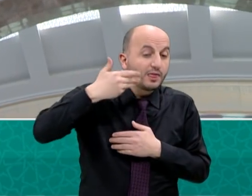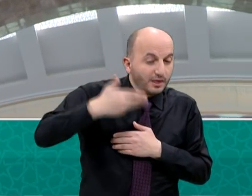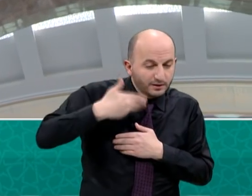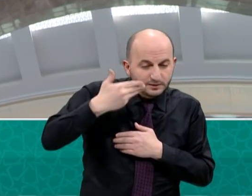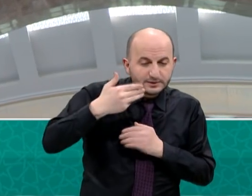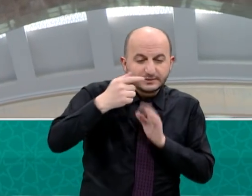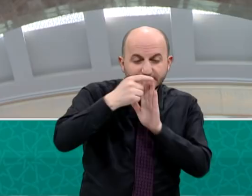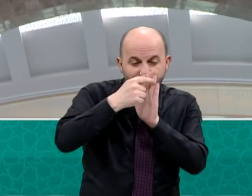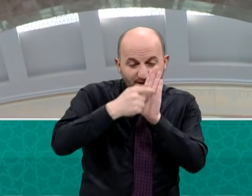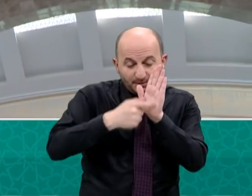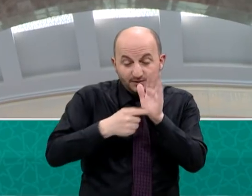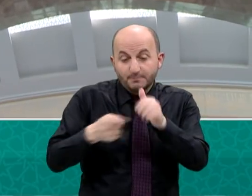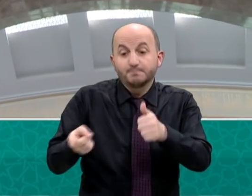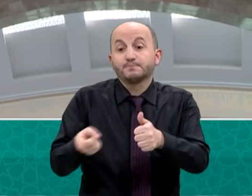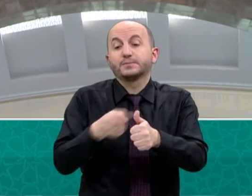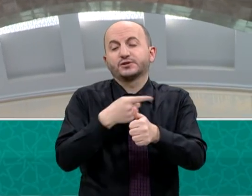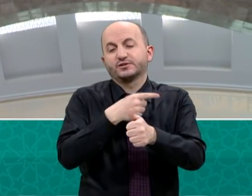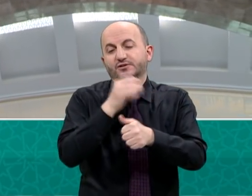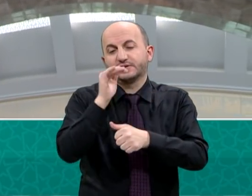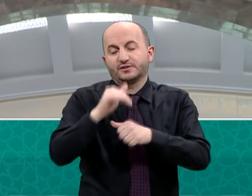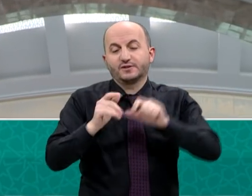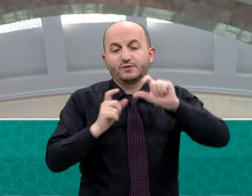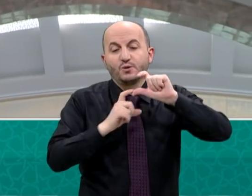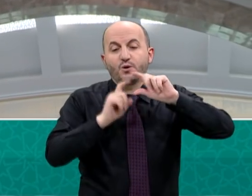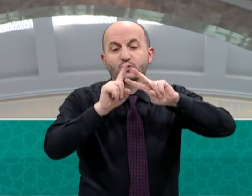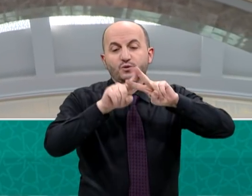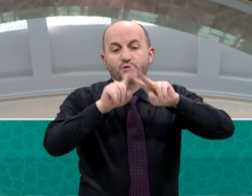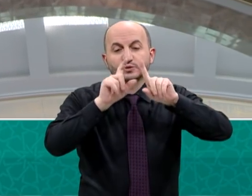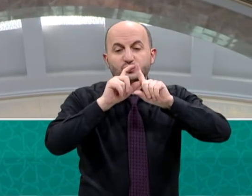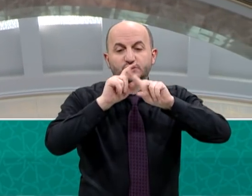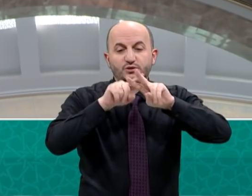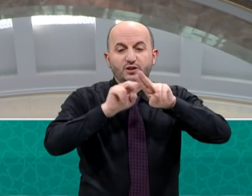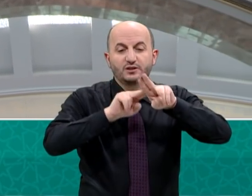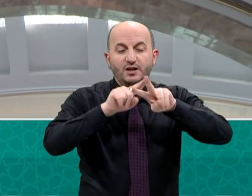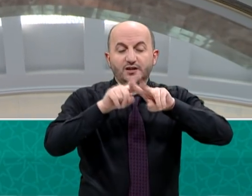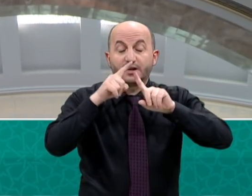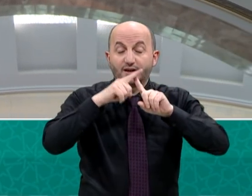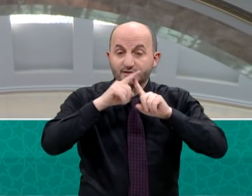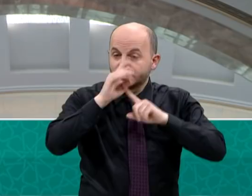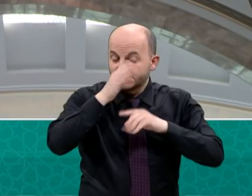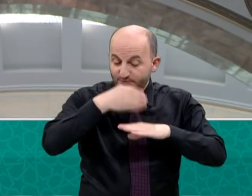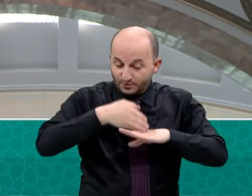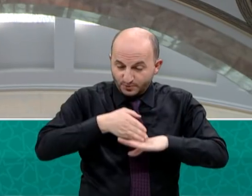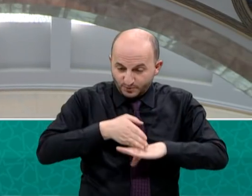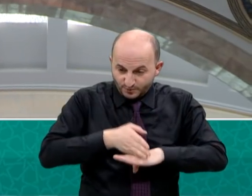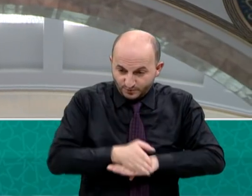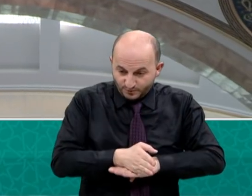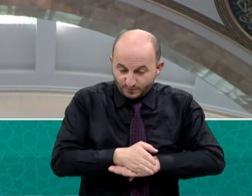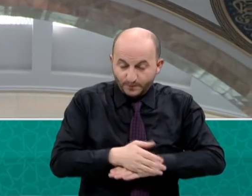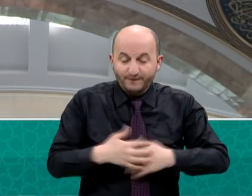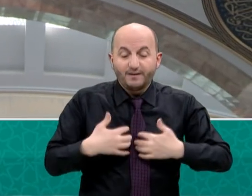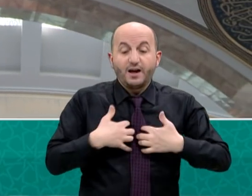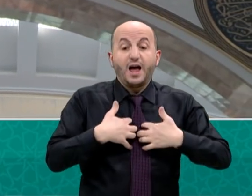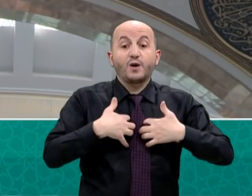kavramların başında gelmektedir. Sadakat, doğruluk ve emin